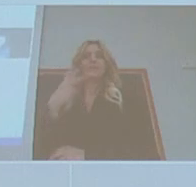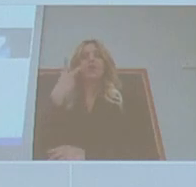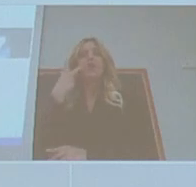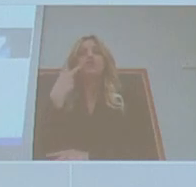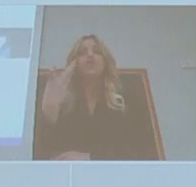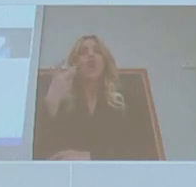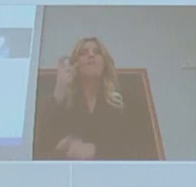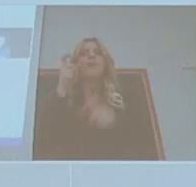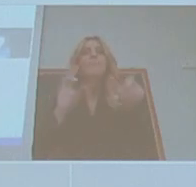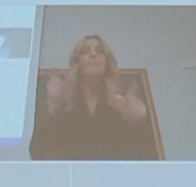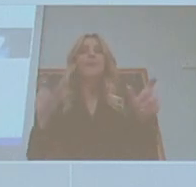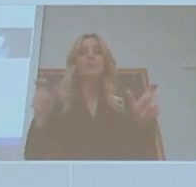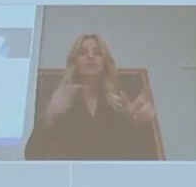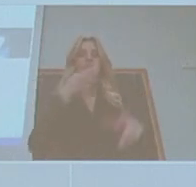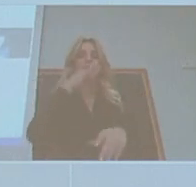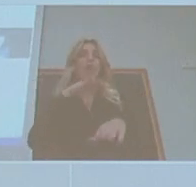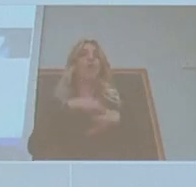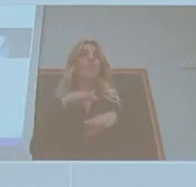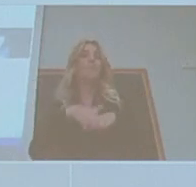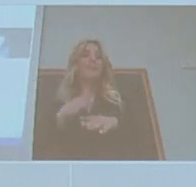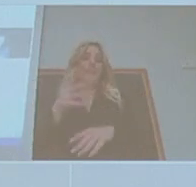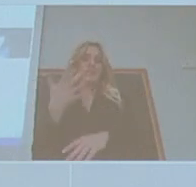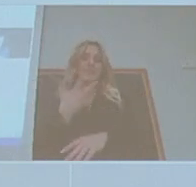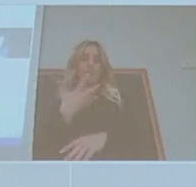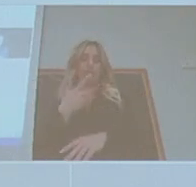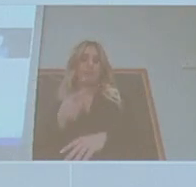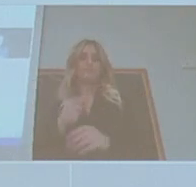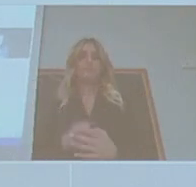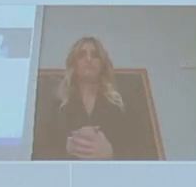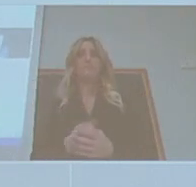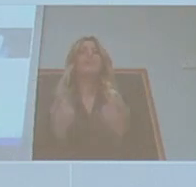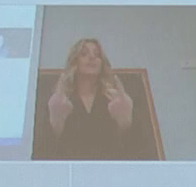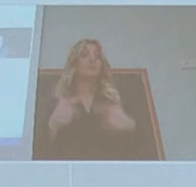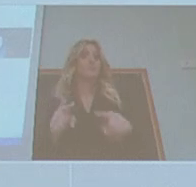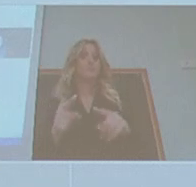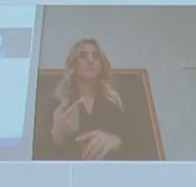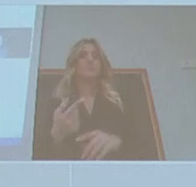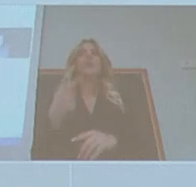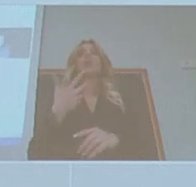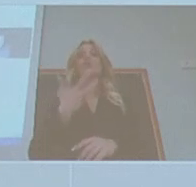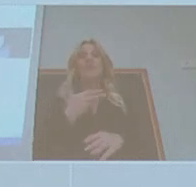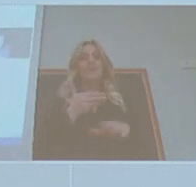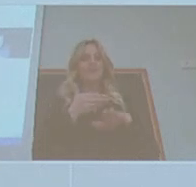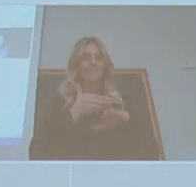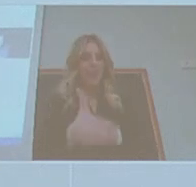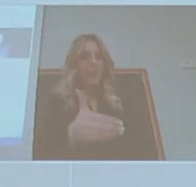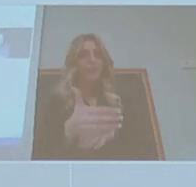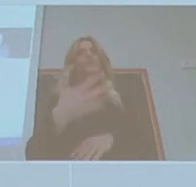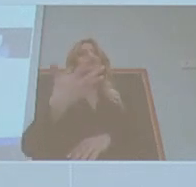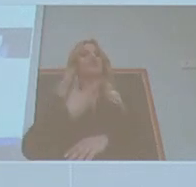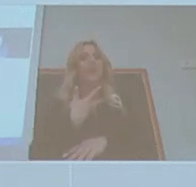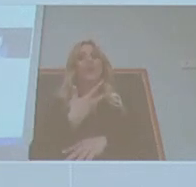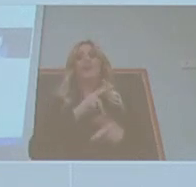personale competente in merito. Ecco quindi che colli di bottiglia, ritardi, rischiano di